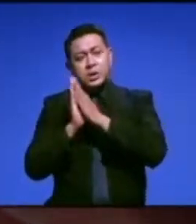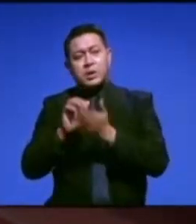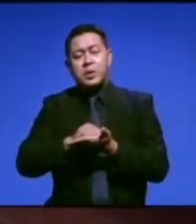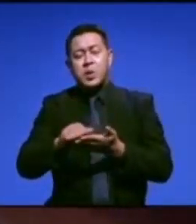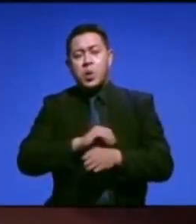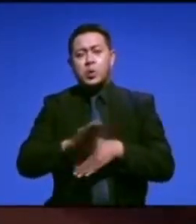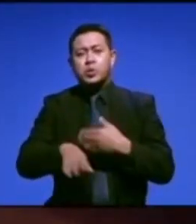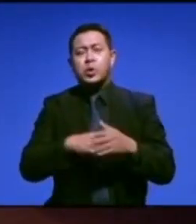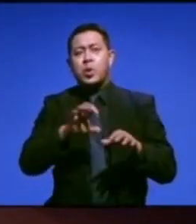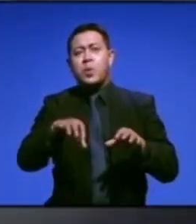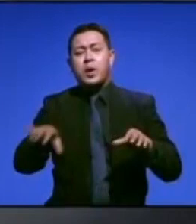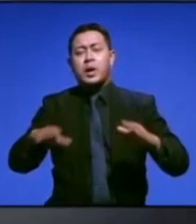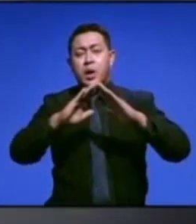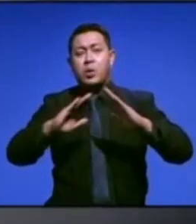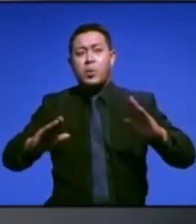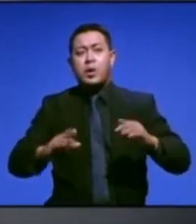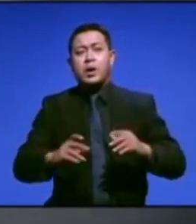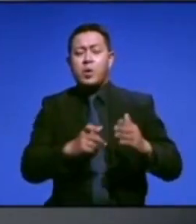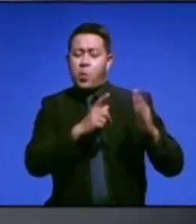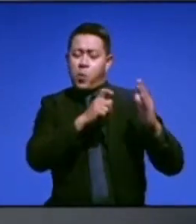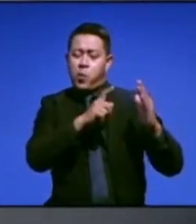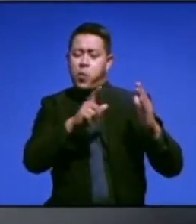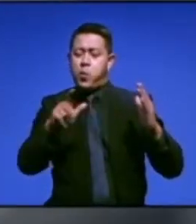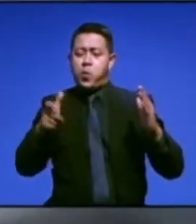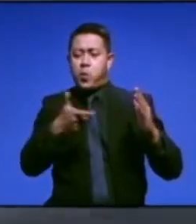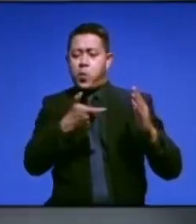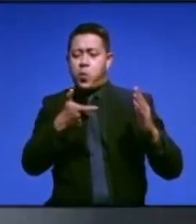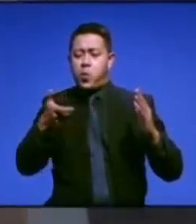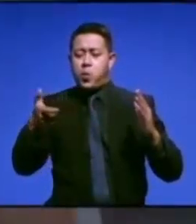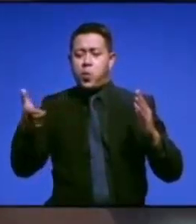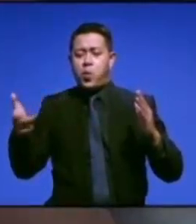membersihkan seluruh bagian rumah dengan cairan disinfektan.